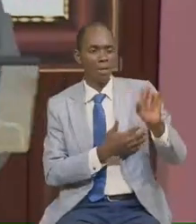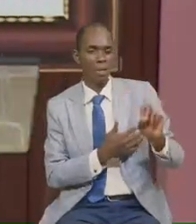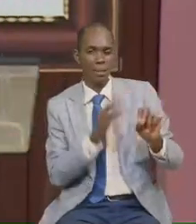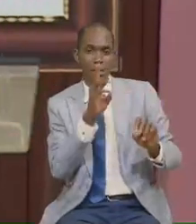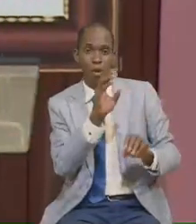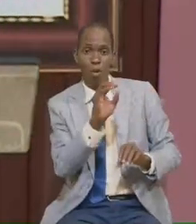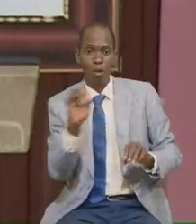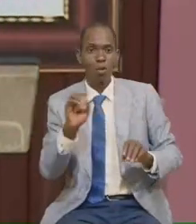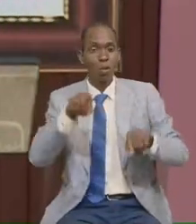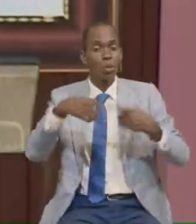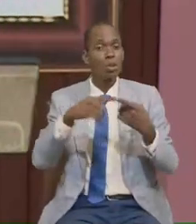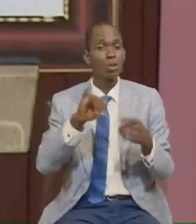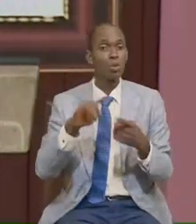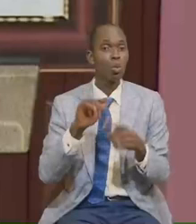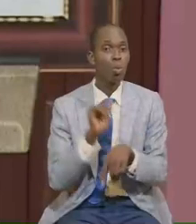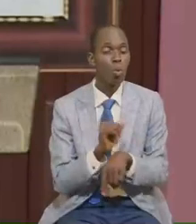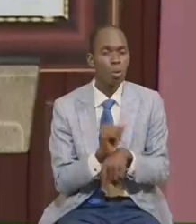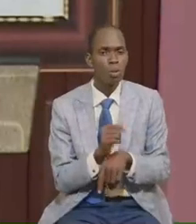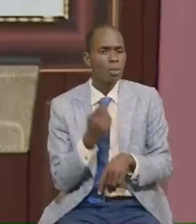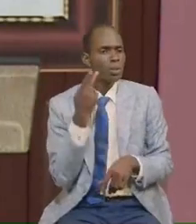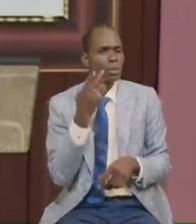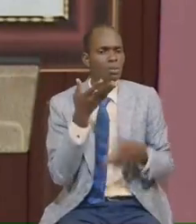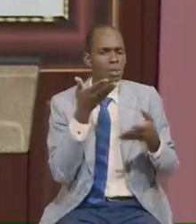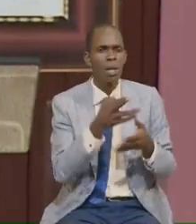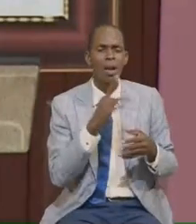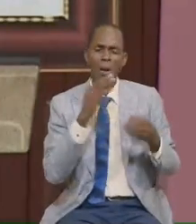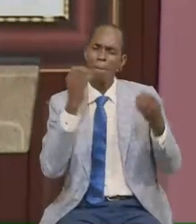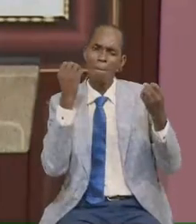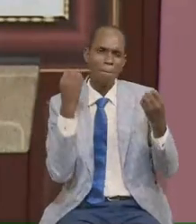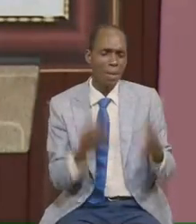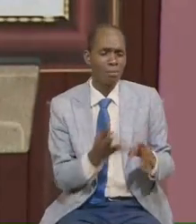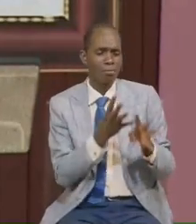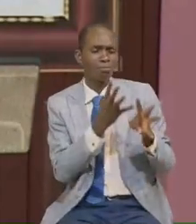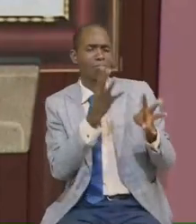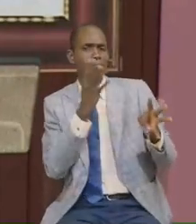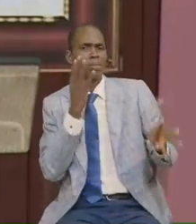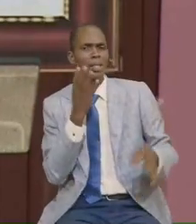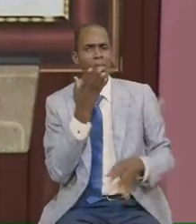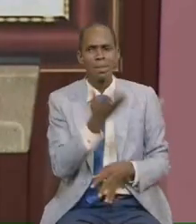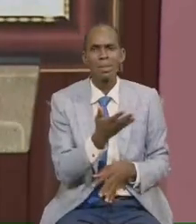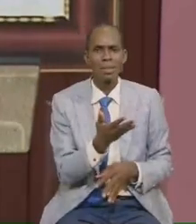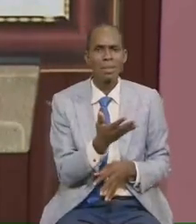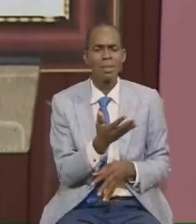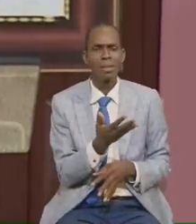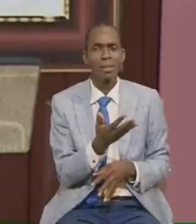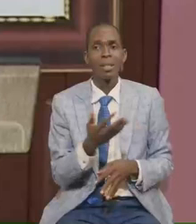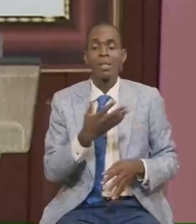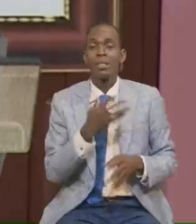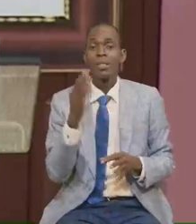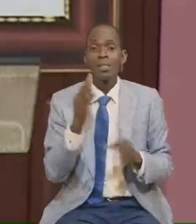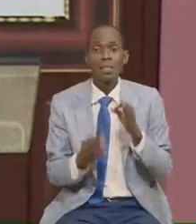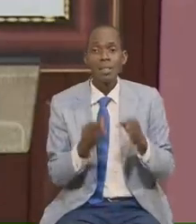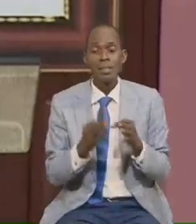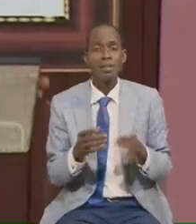il y a déjà d'embouteillages ceux qui travaillent là ils sont nombreux si le travail pas